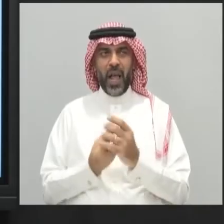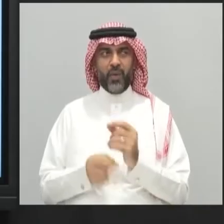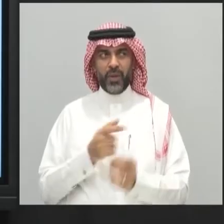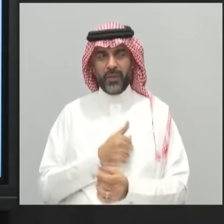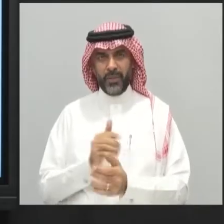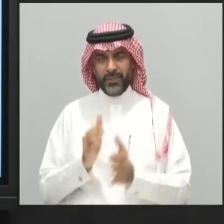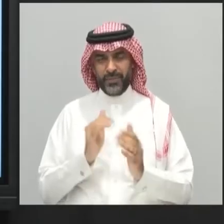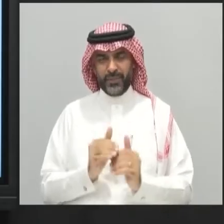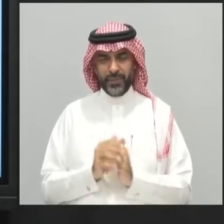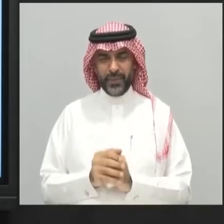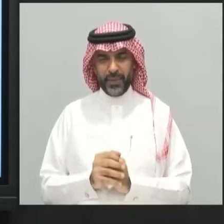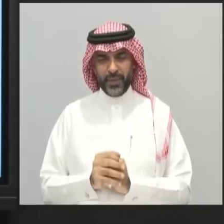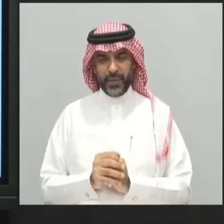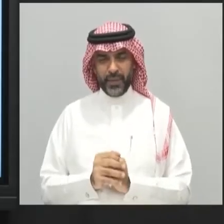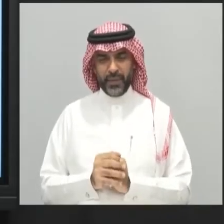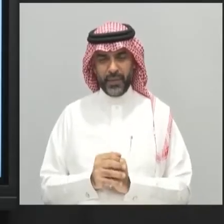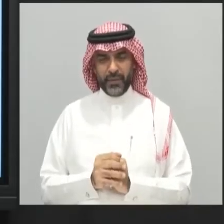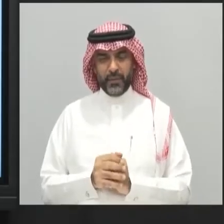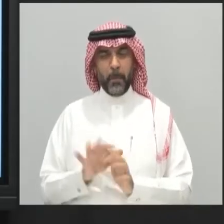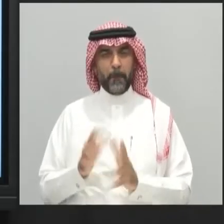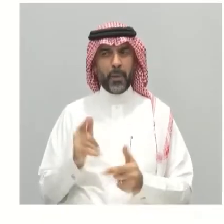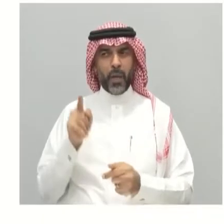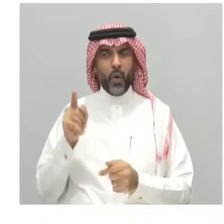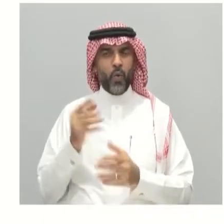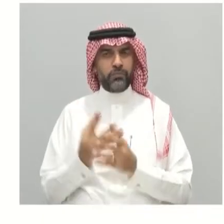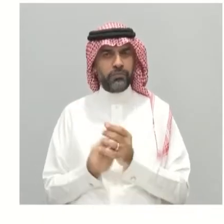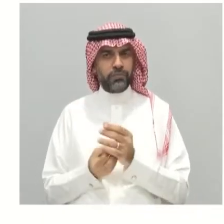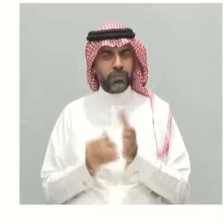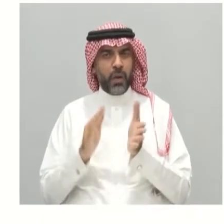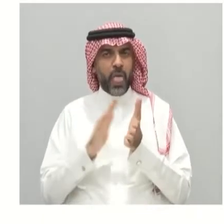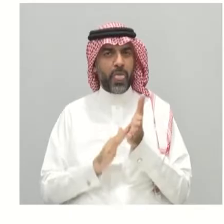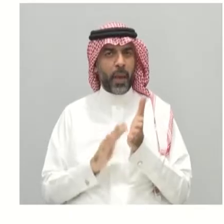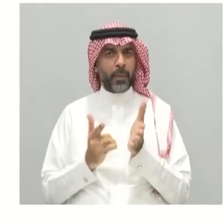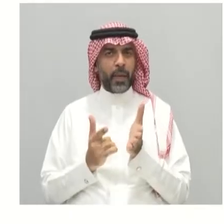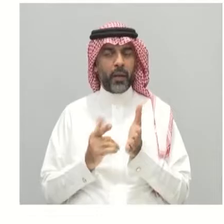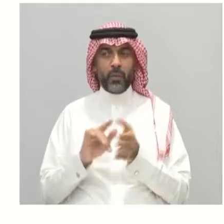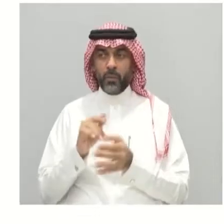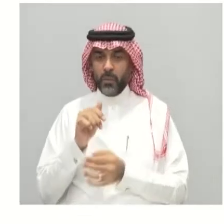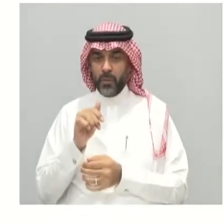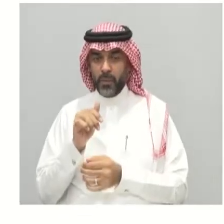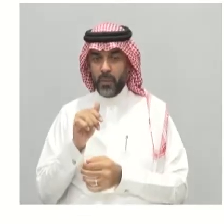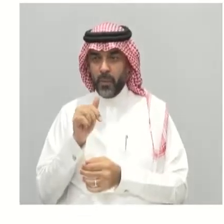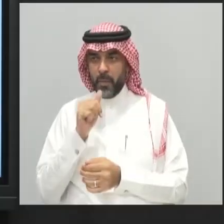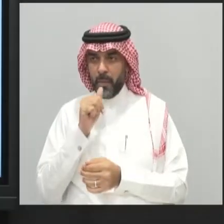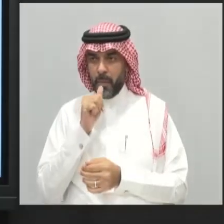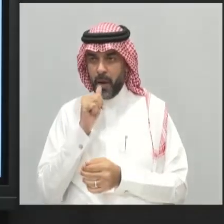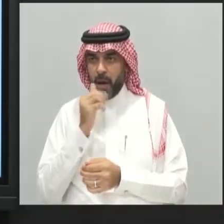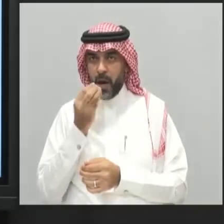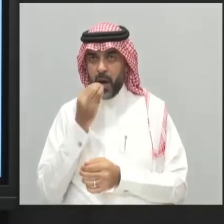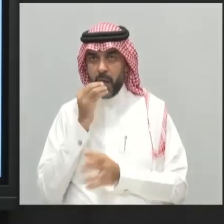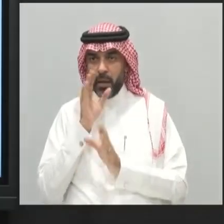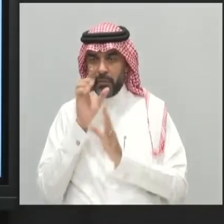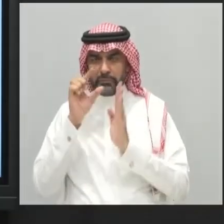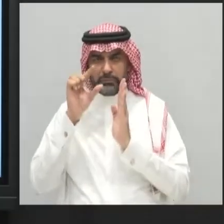يصبح ازهار الطحالب ضارا عندما يقل الغذاء في الماء اذا قد يكون هنالك ضرر